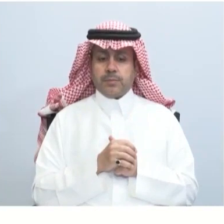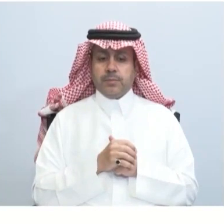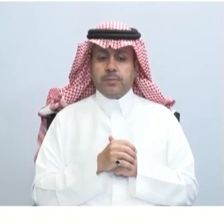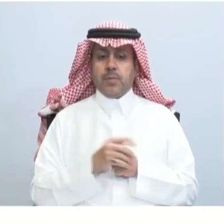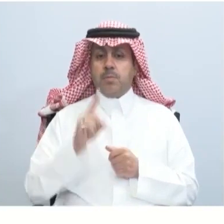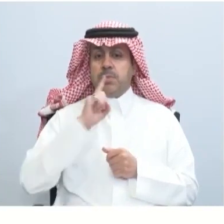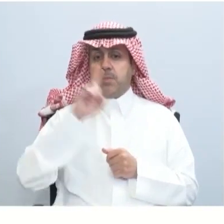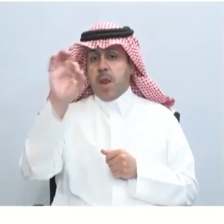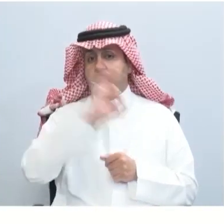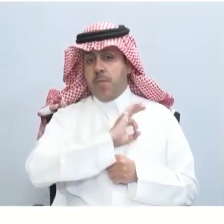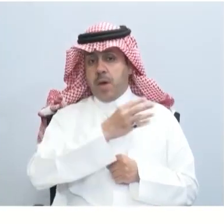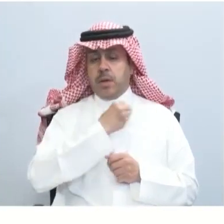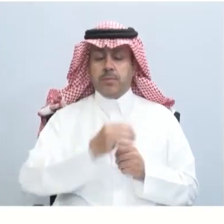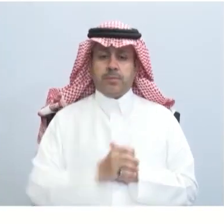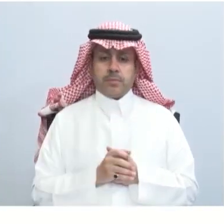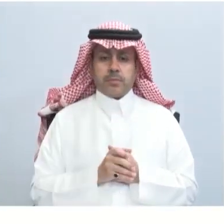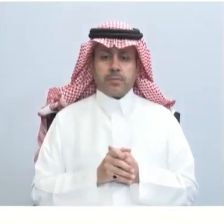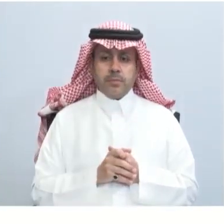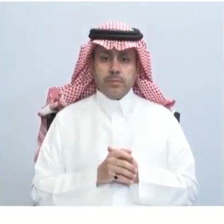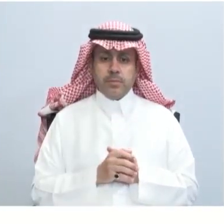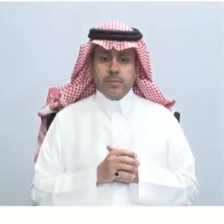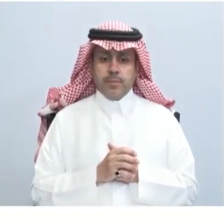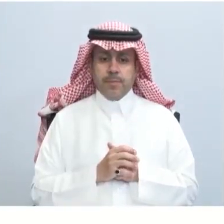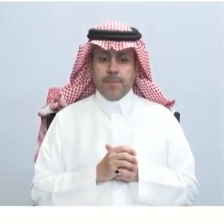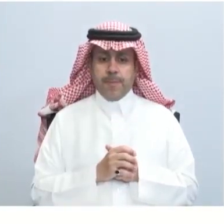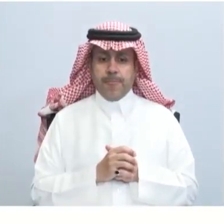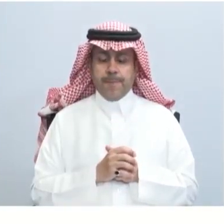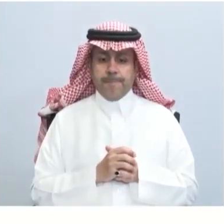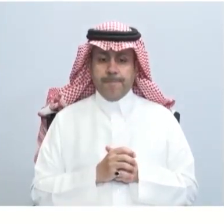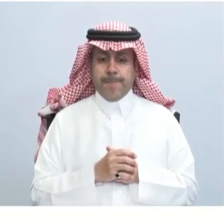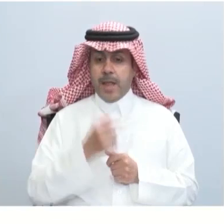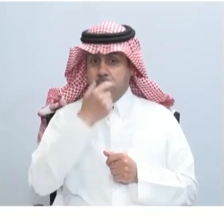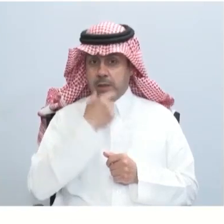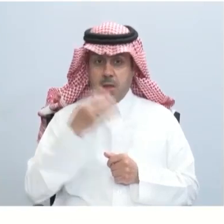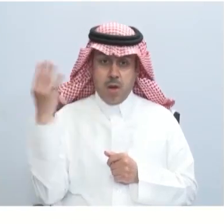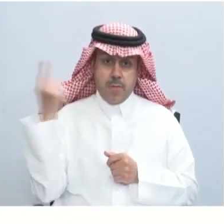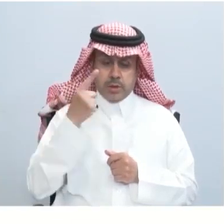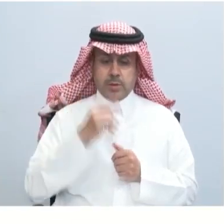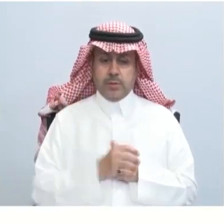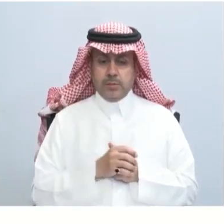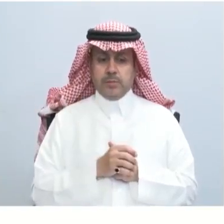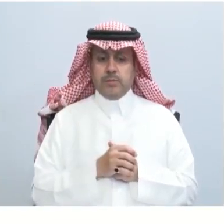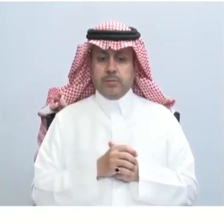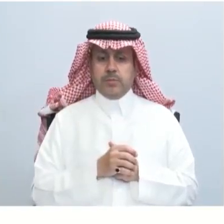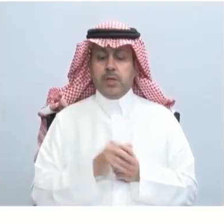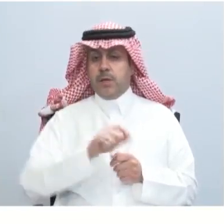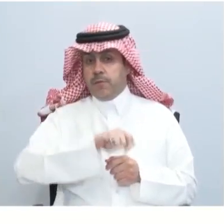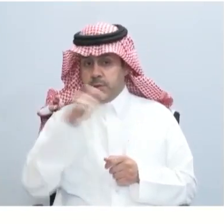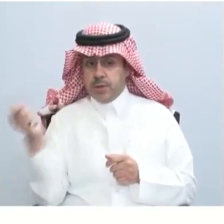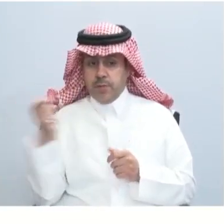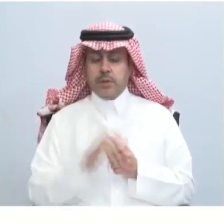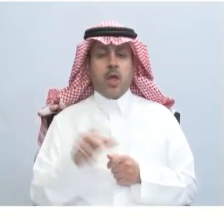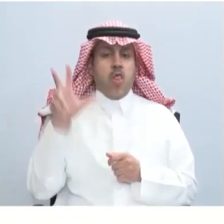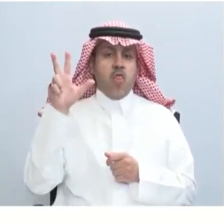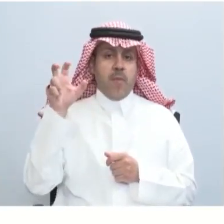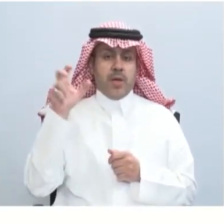الاول بسم الله الرحمن الرحيم الحديث الرابع عشر في صفحه